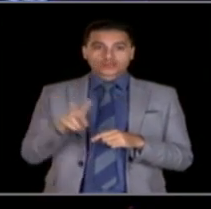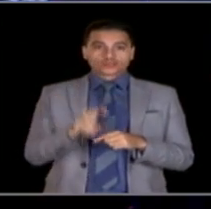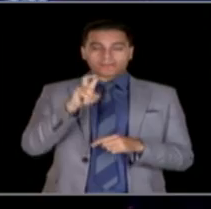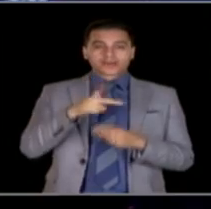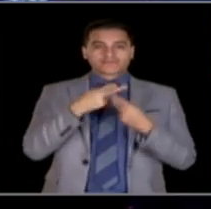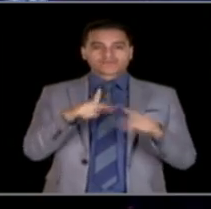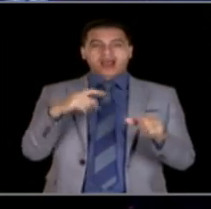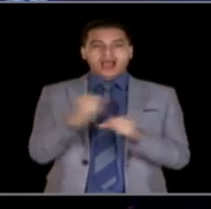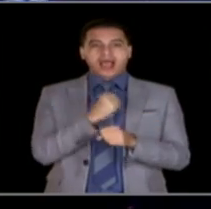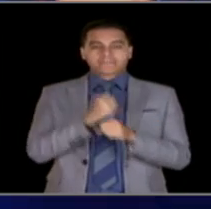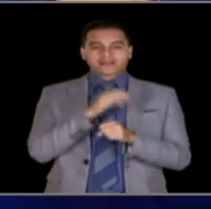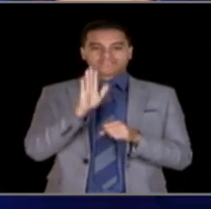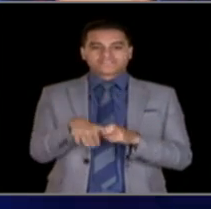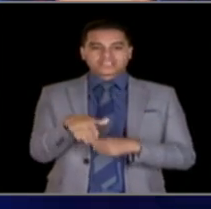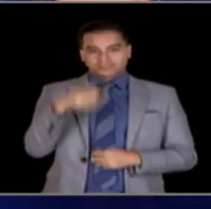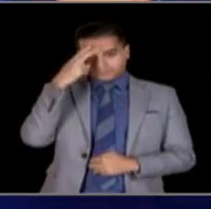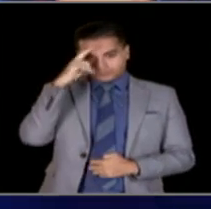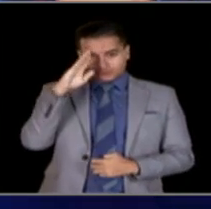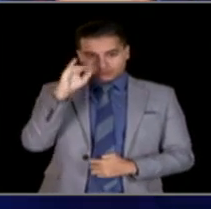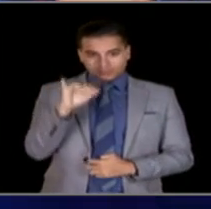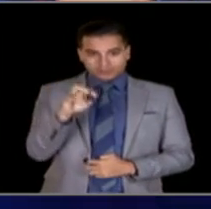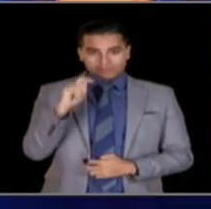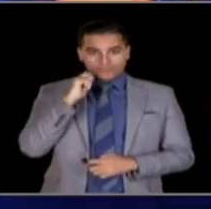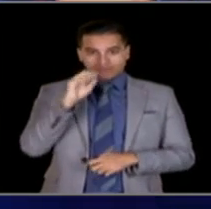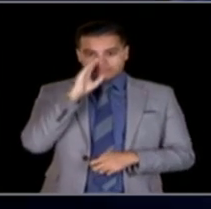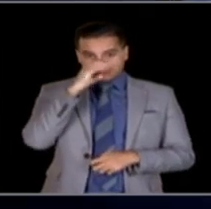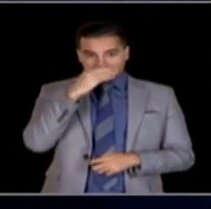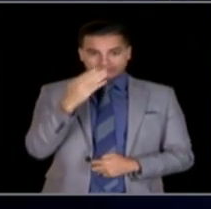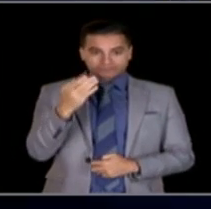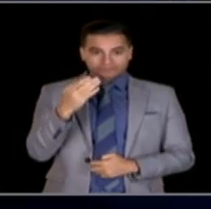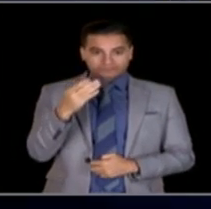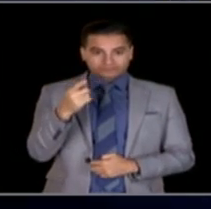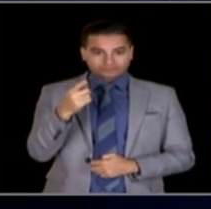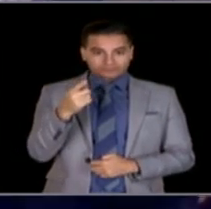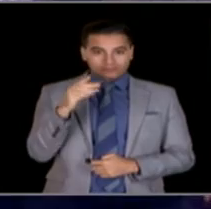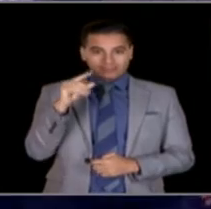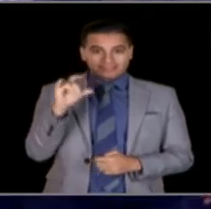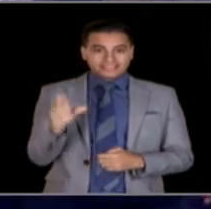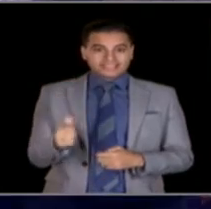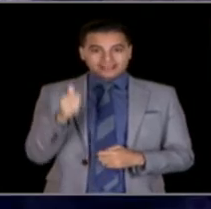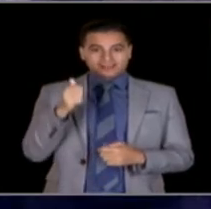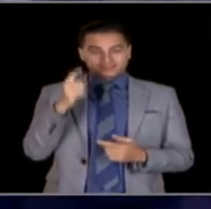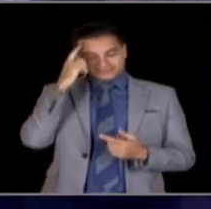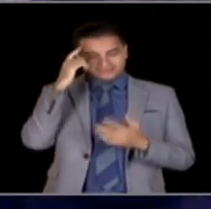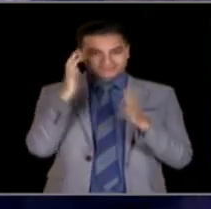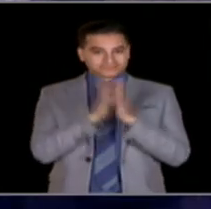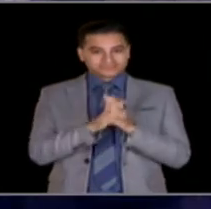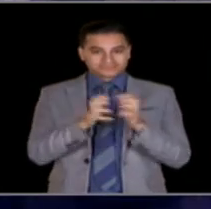1876. سمية، إجابتك؟ محافظة الجيزة. بص دينا، دينا عندها